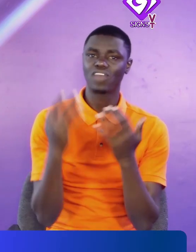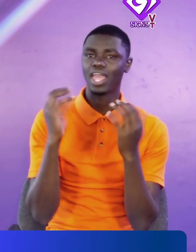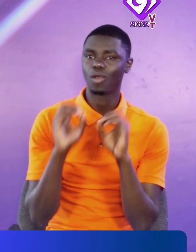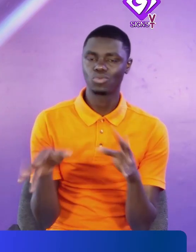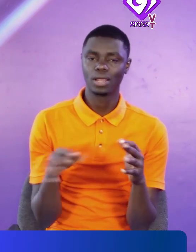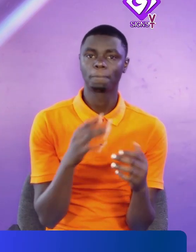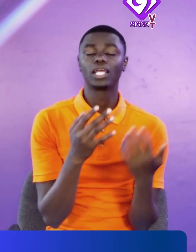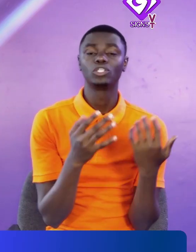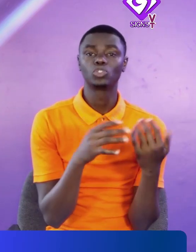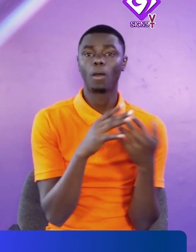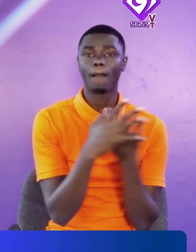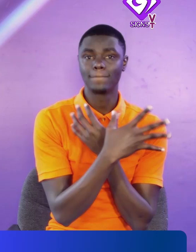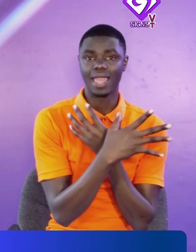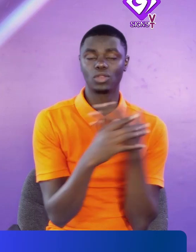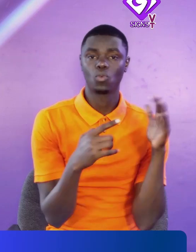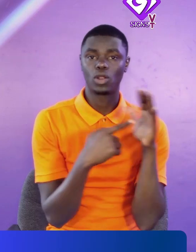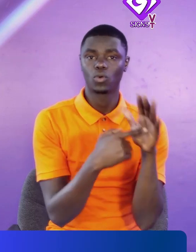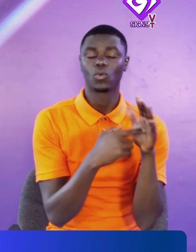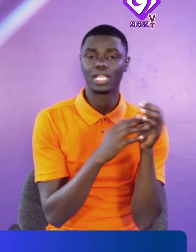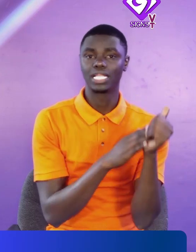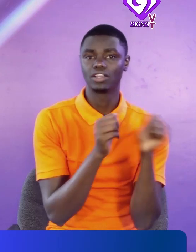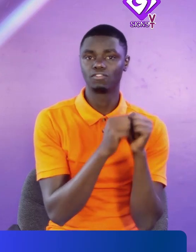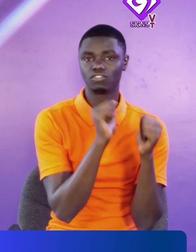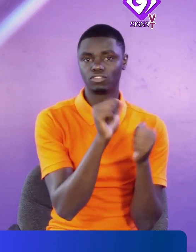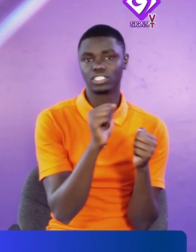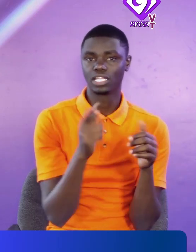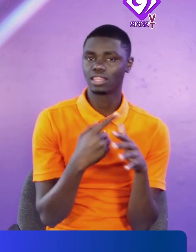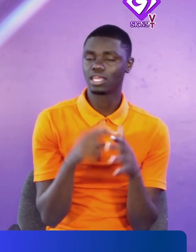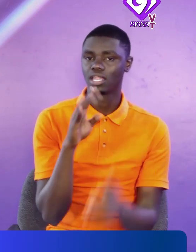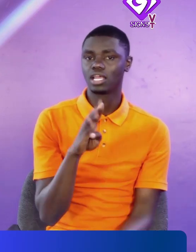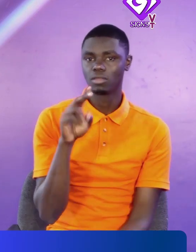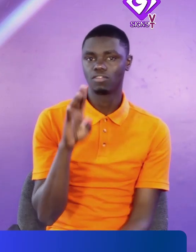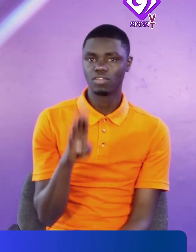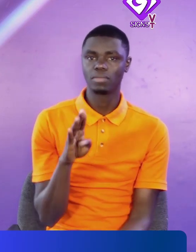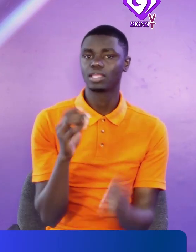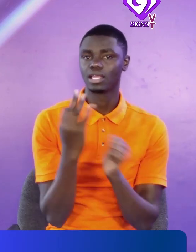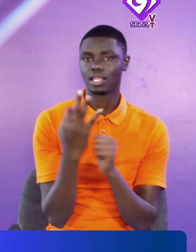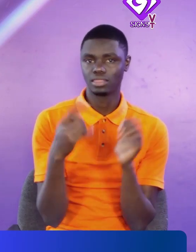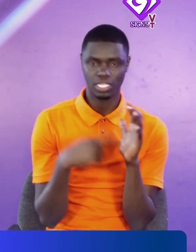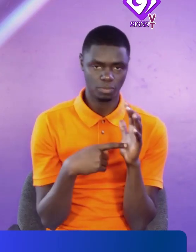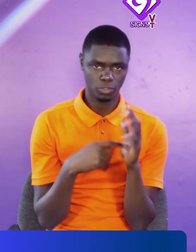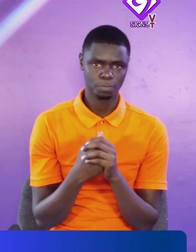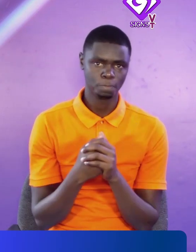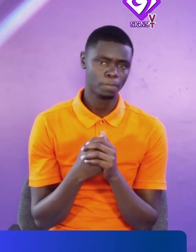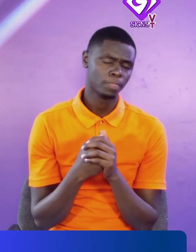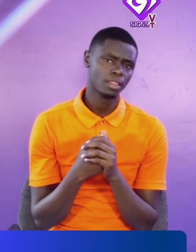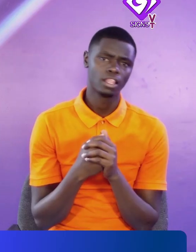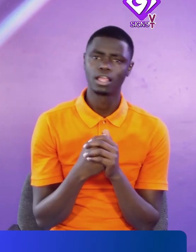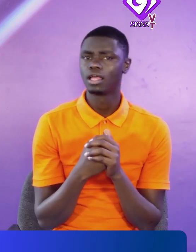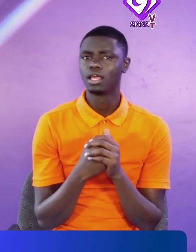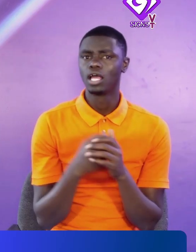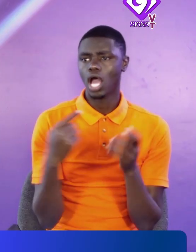kwa 15 points, alafu BVB anamfuata hapo nyuma unyo kwa unyo na 13 points. That means ameshinda game